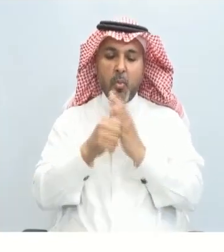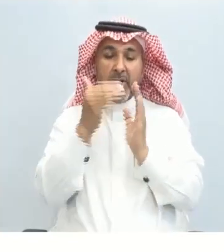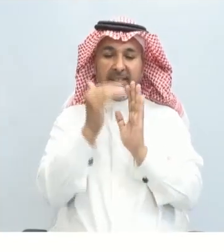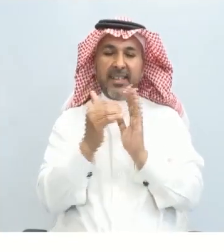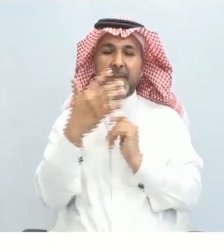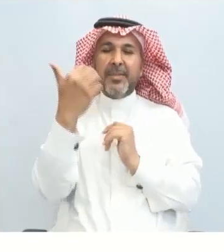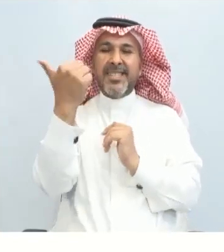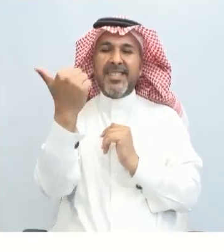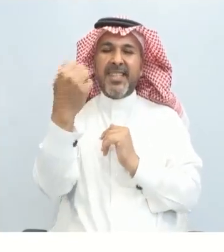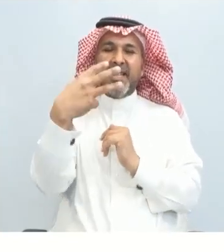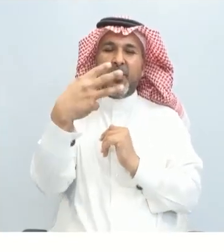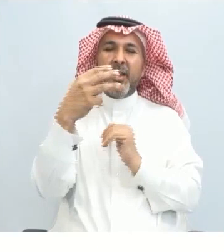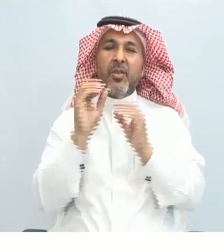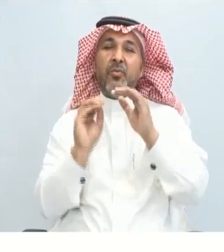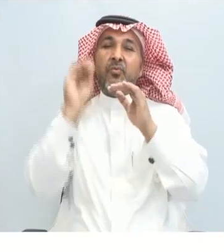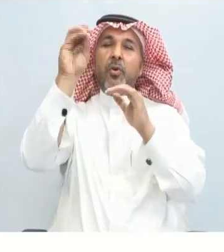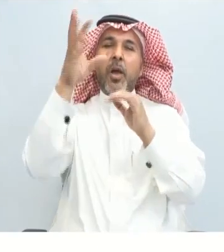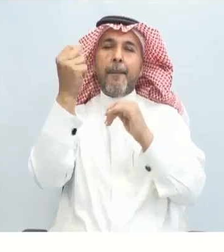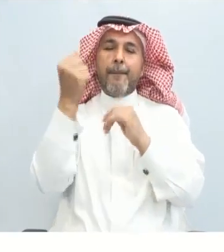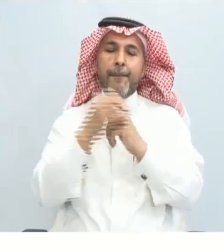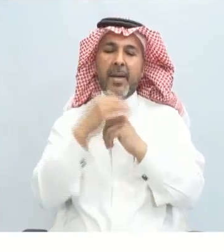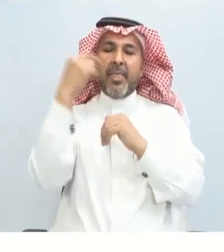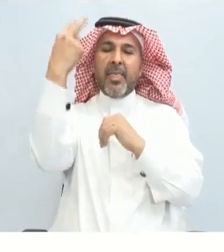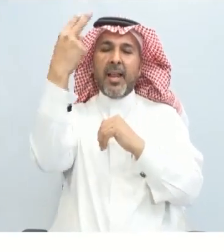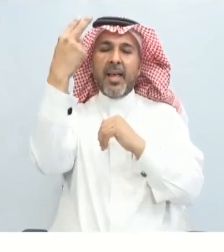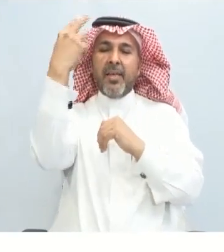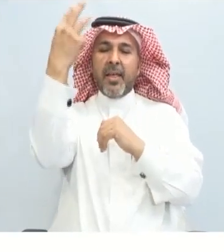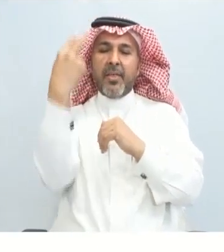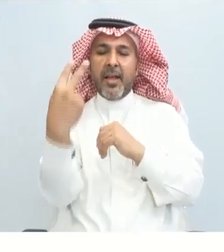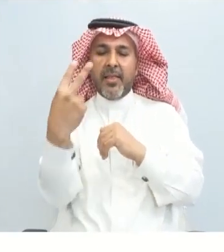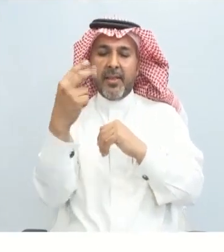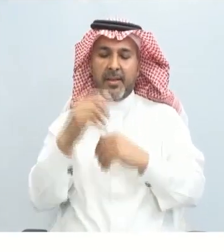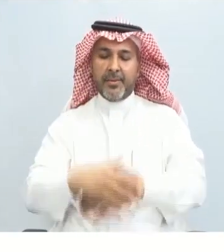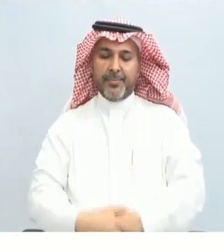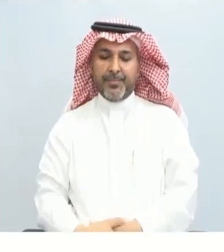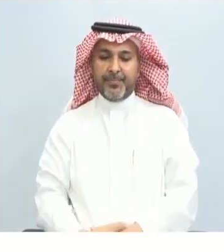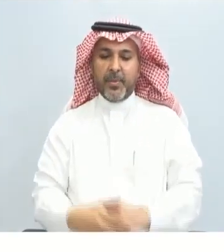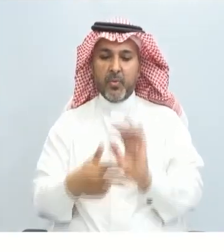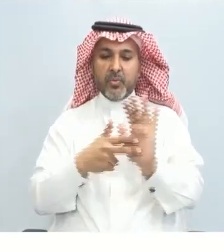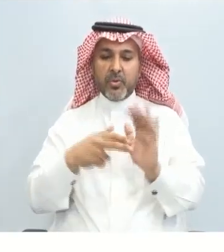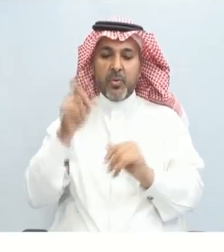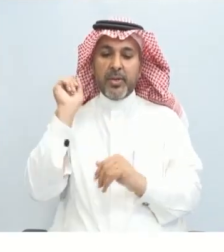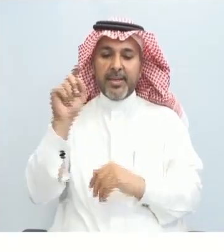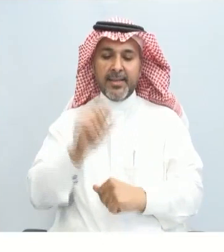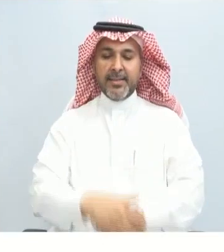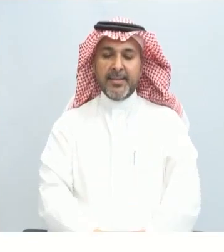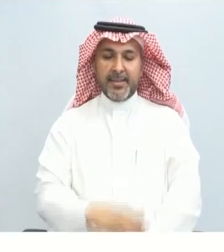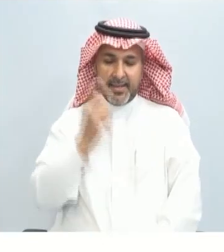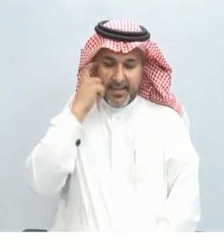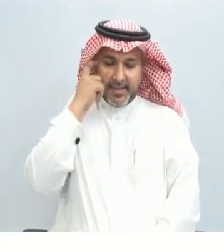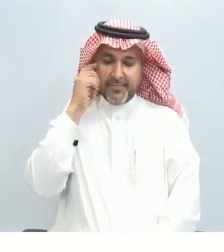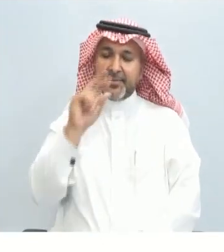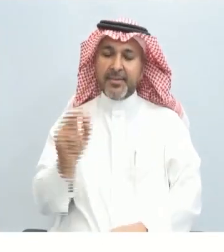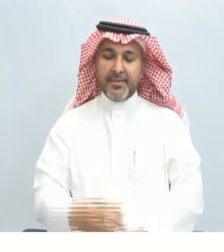36 والاس 3 على ا وهذا يساوي ايش يساوي اكس بهذه الصوره